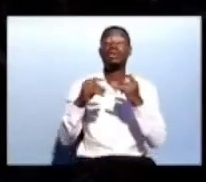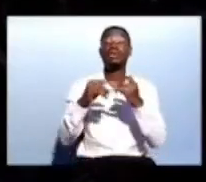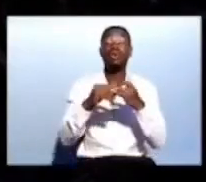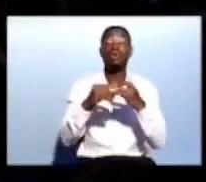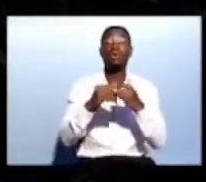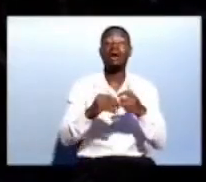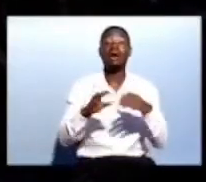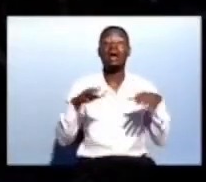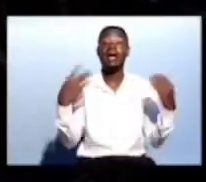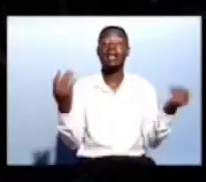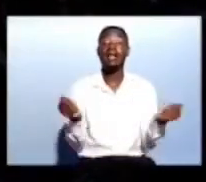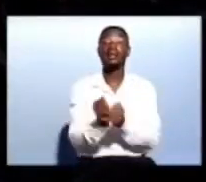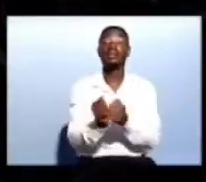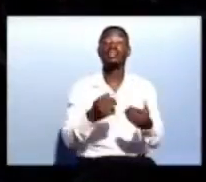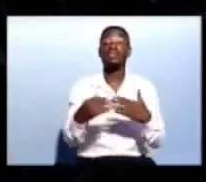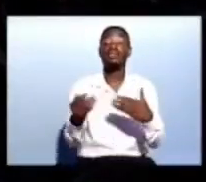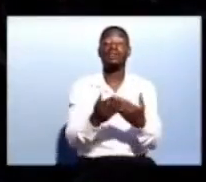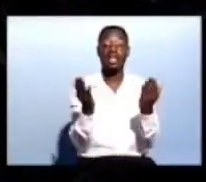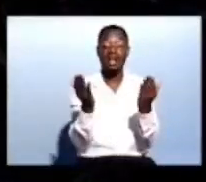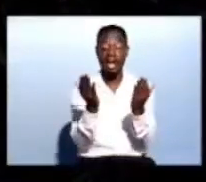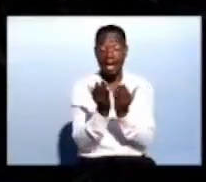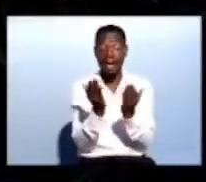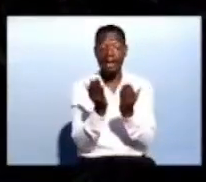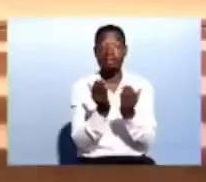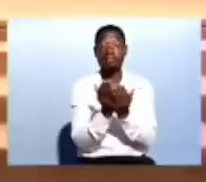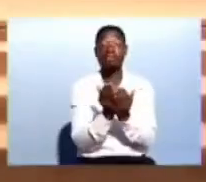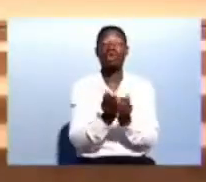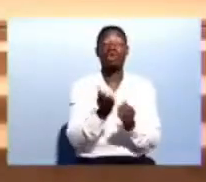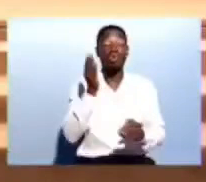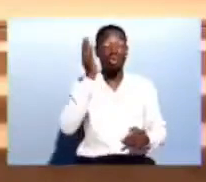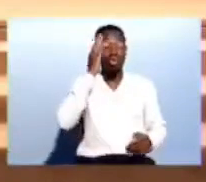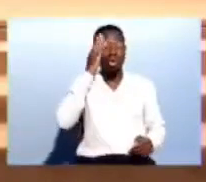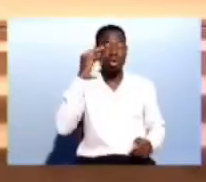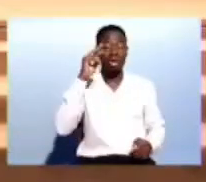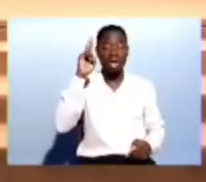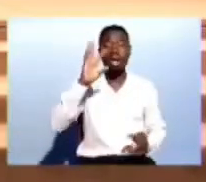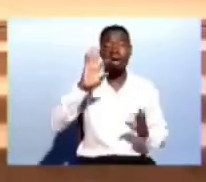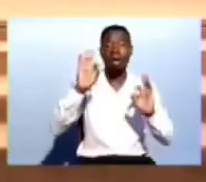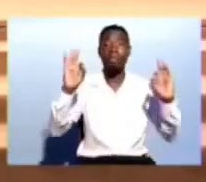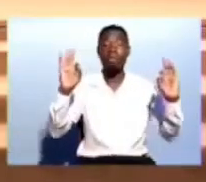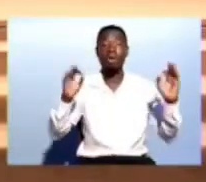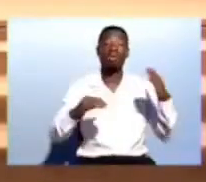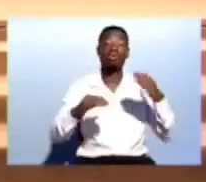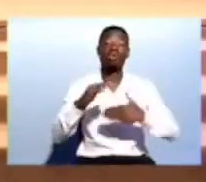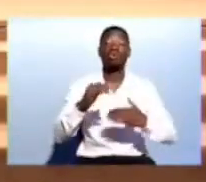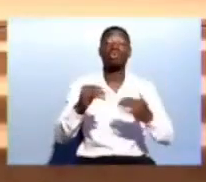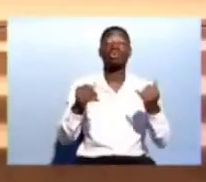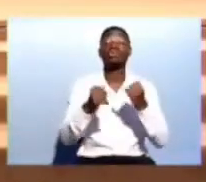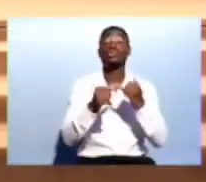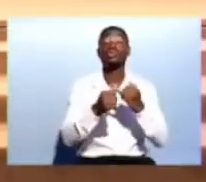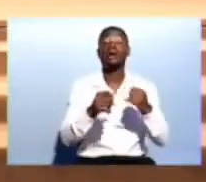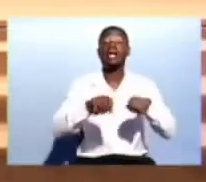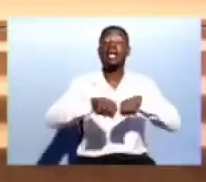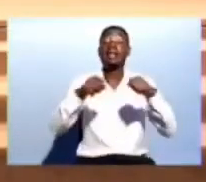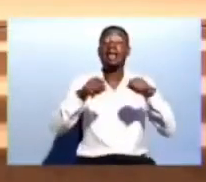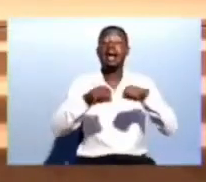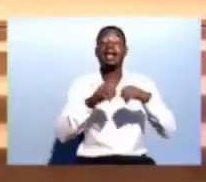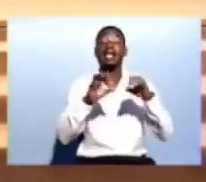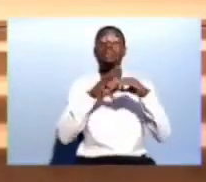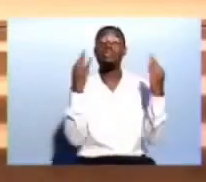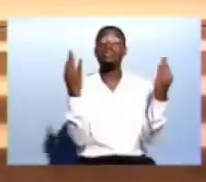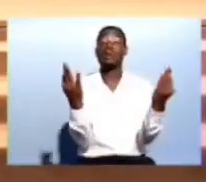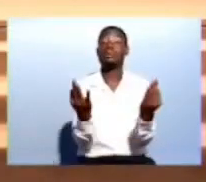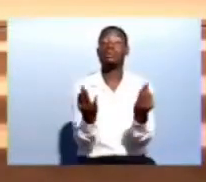cha kufanya na elimu. Kujua, kujiona wewe ni bora kuliko mwenzi wako inaharibu familia.